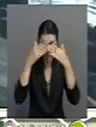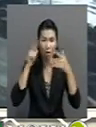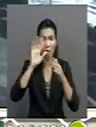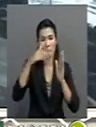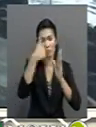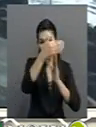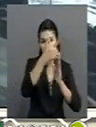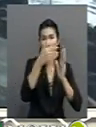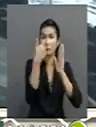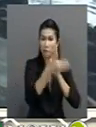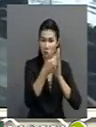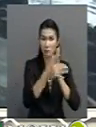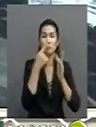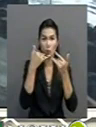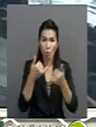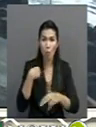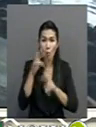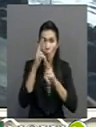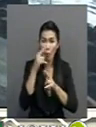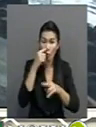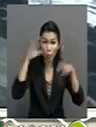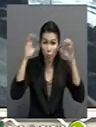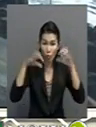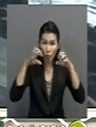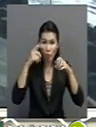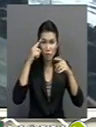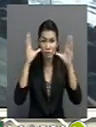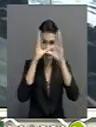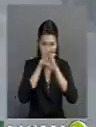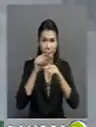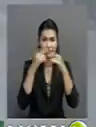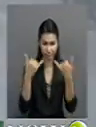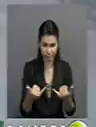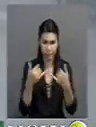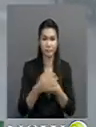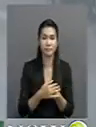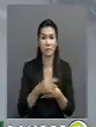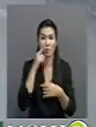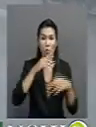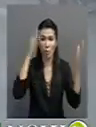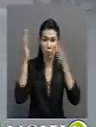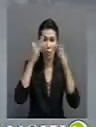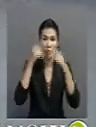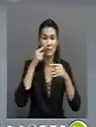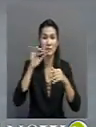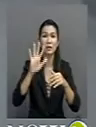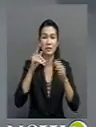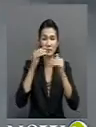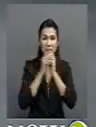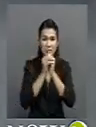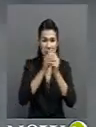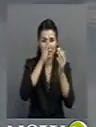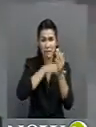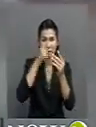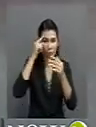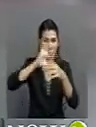าคเหนือกับภาคอีสานที่จะต้องเฝ้าระวังฝนตกหนักตั้งแต่คืนวันนี้ครับพายุดีเพรสชันบริเวณทะเลจีนใต้ทวีกำลังแรงเป็น